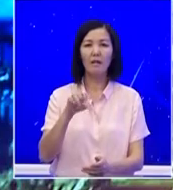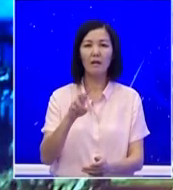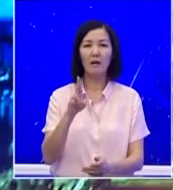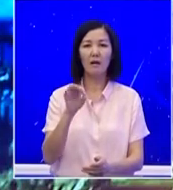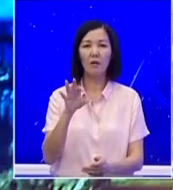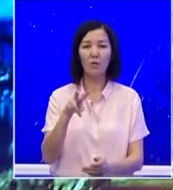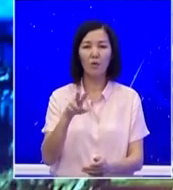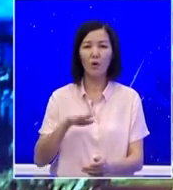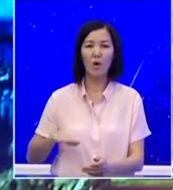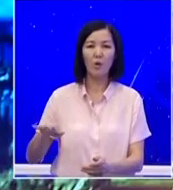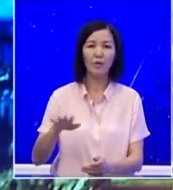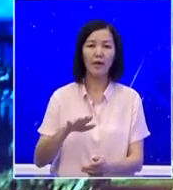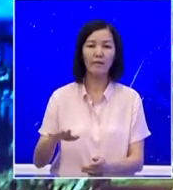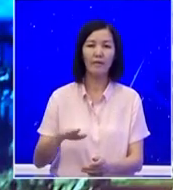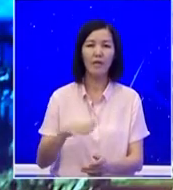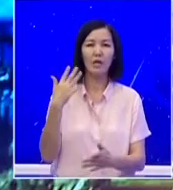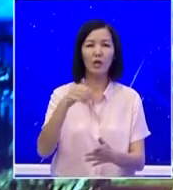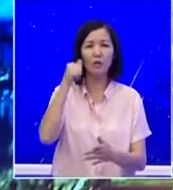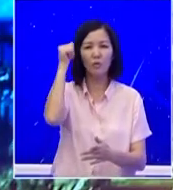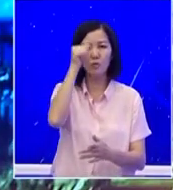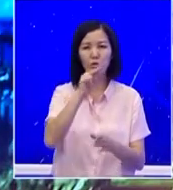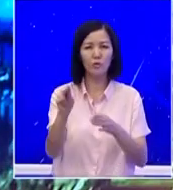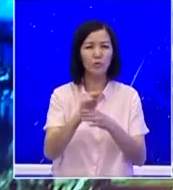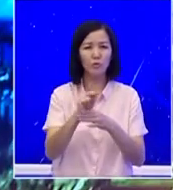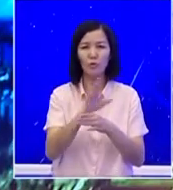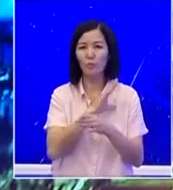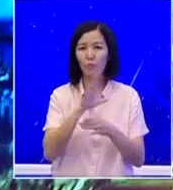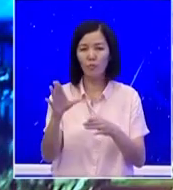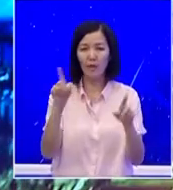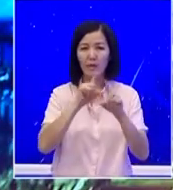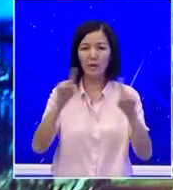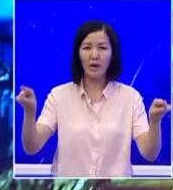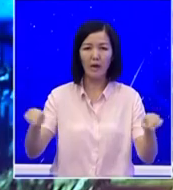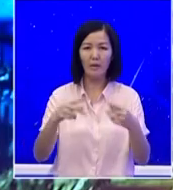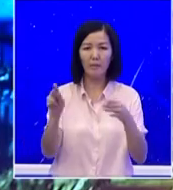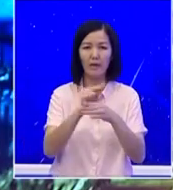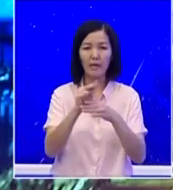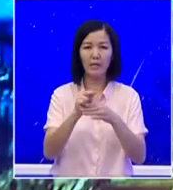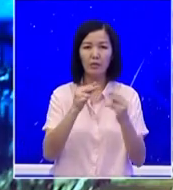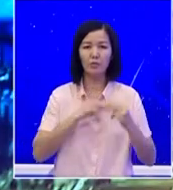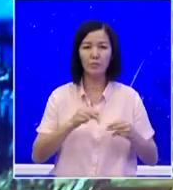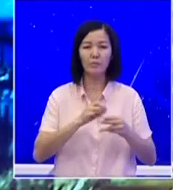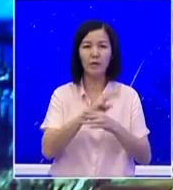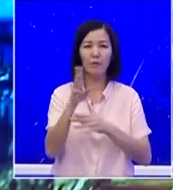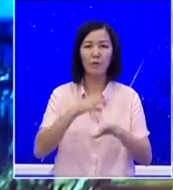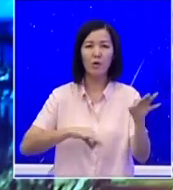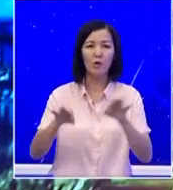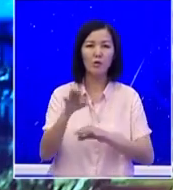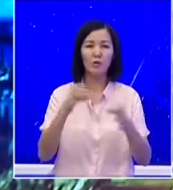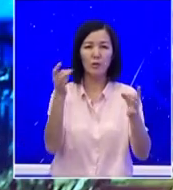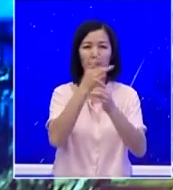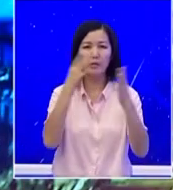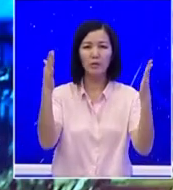Алагөл ауданында жарты ғасырға жуық жөндеу көрмеген нысандар қалыпқа келтіріліп жатыр. Жұмыспен қамтудың жол картасы аясында мәдениет